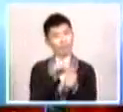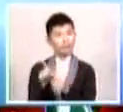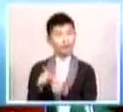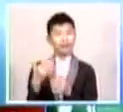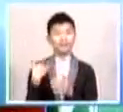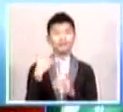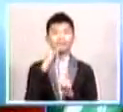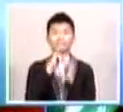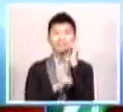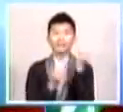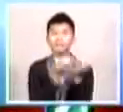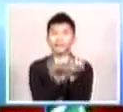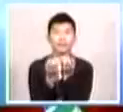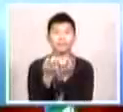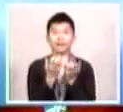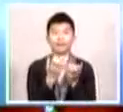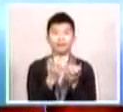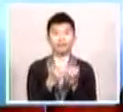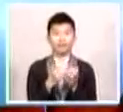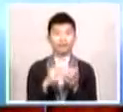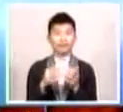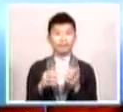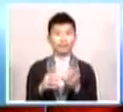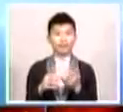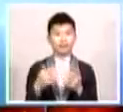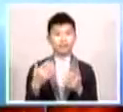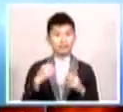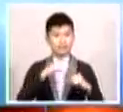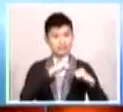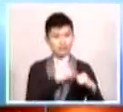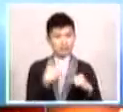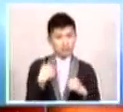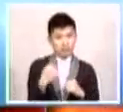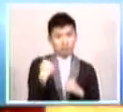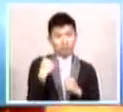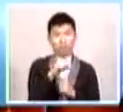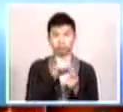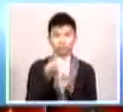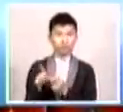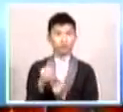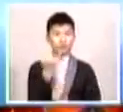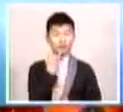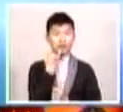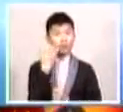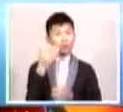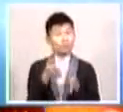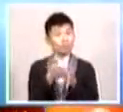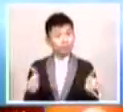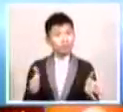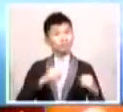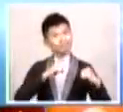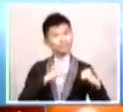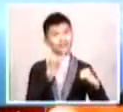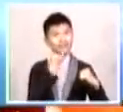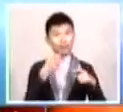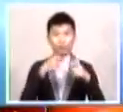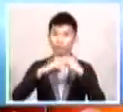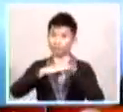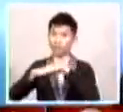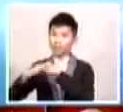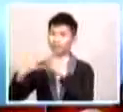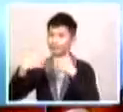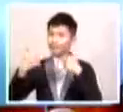的历史时空中锻造出特殊的竞争能力。只要有开放的竞争空间，只要有公平的竞